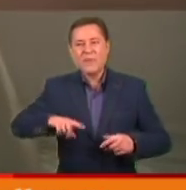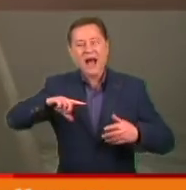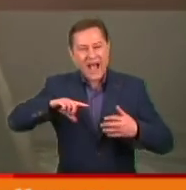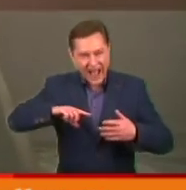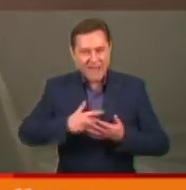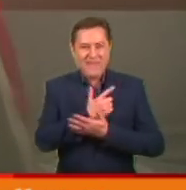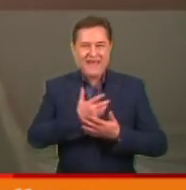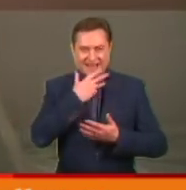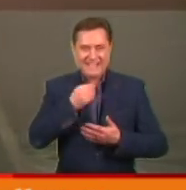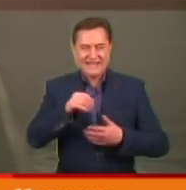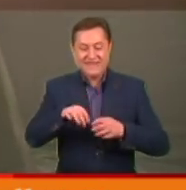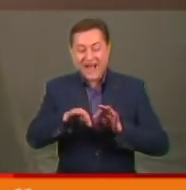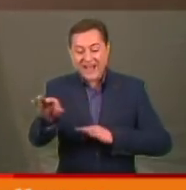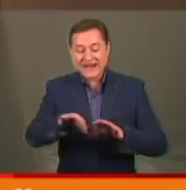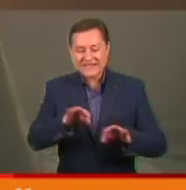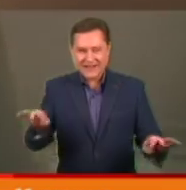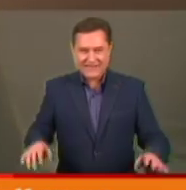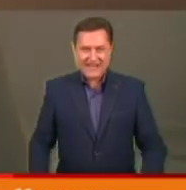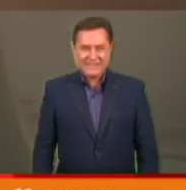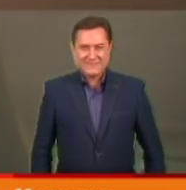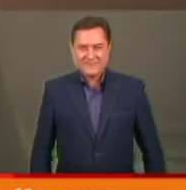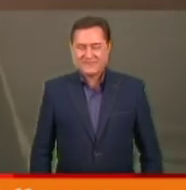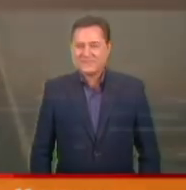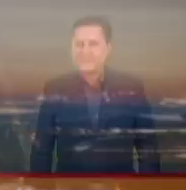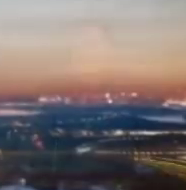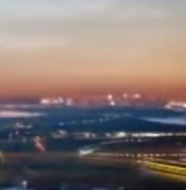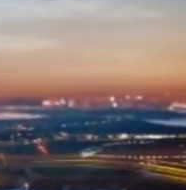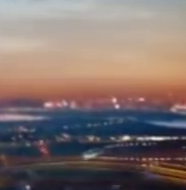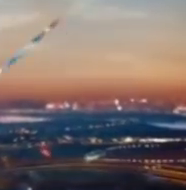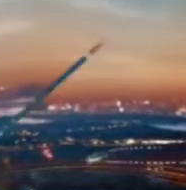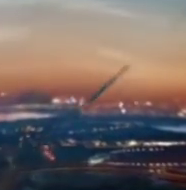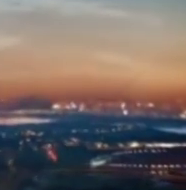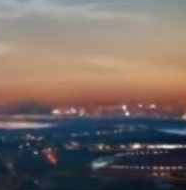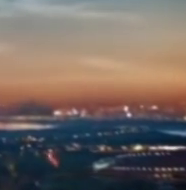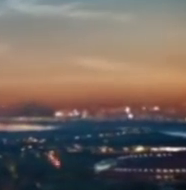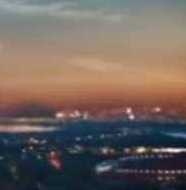розкривати. Наталя Гікоть, Андрій Барков, програма «Вікна», СТБ.